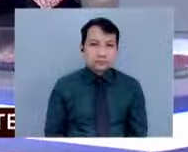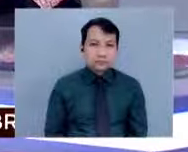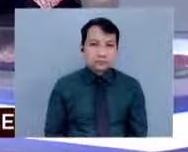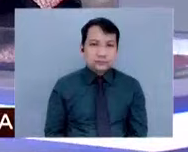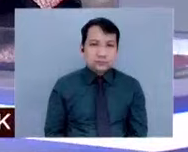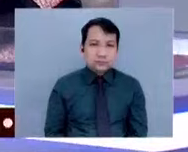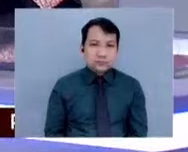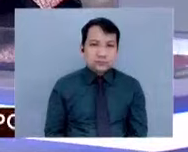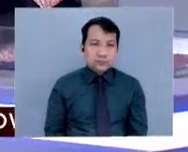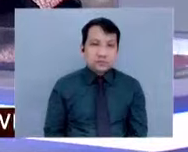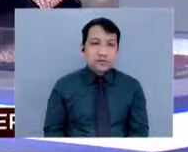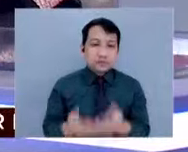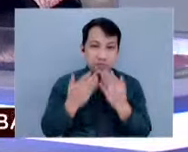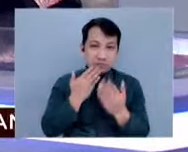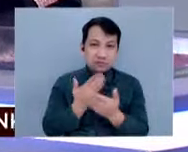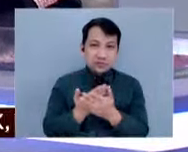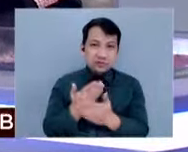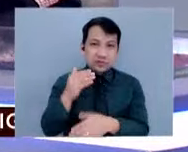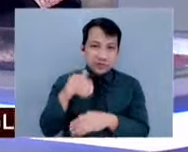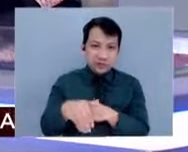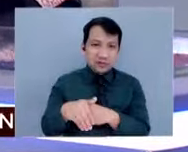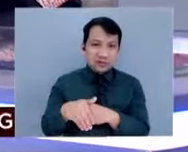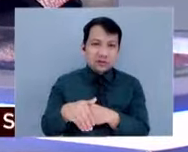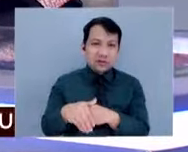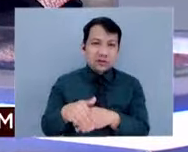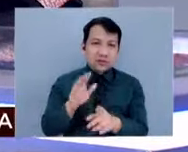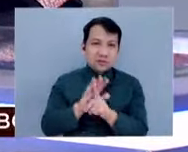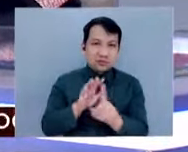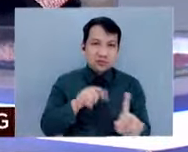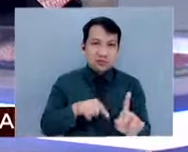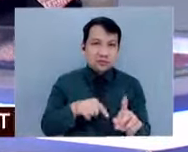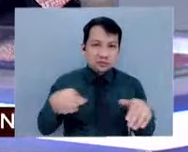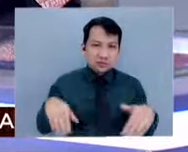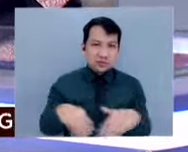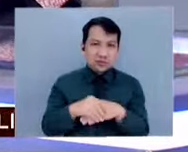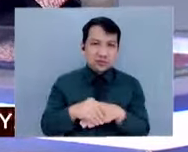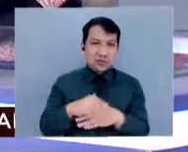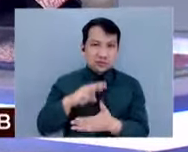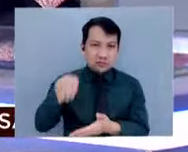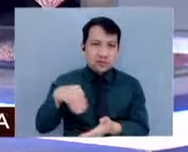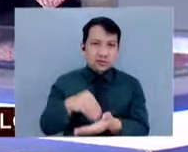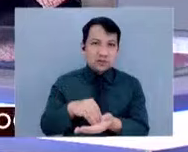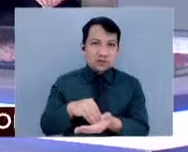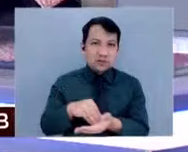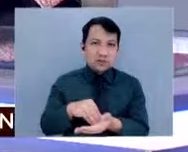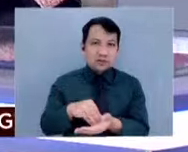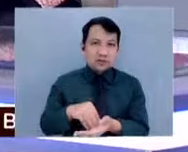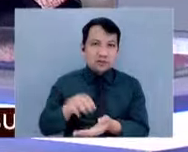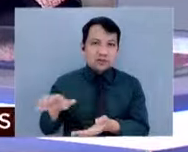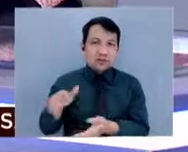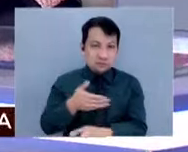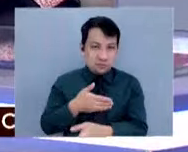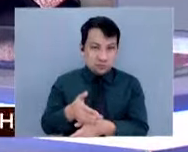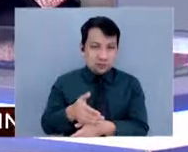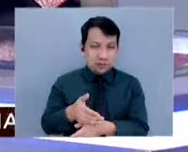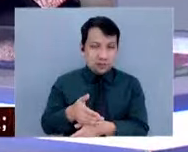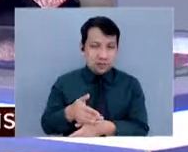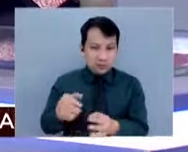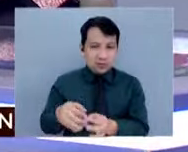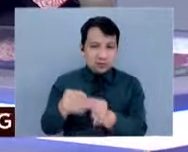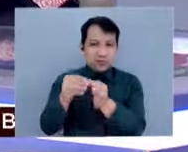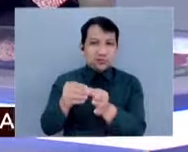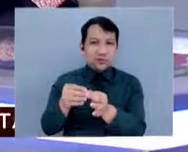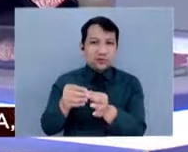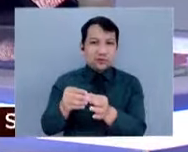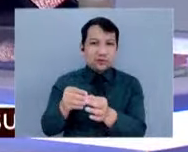At para naman sa ating pabagong pampagood night, viral ang isang kasal sa Mandaluyong. Nag-ala concert kasi ang seremonya dahil nag-sing along